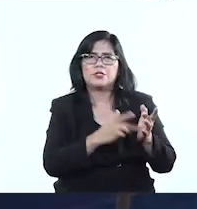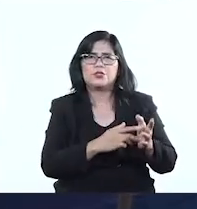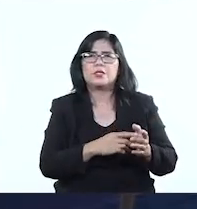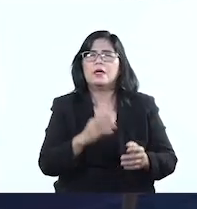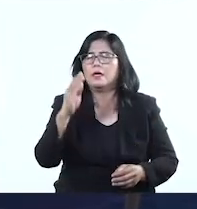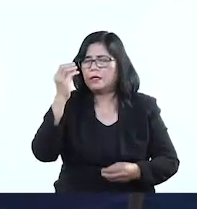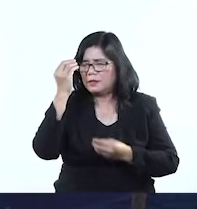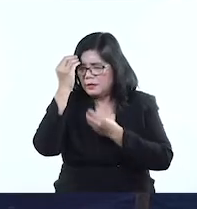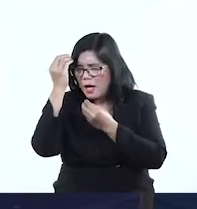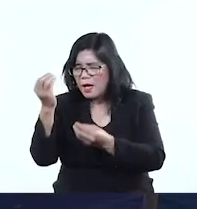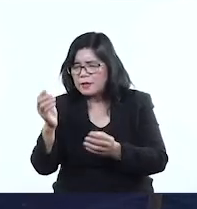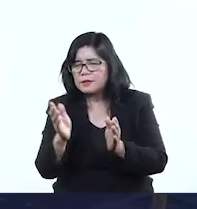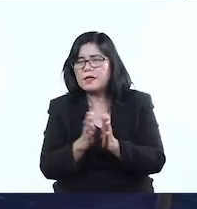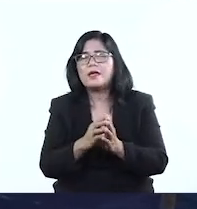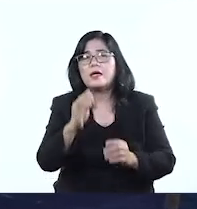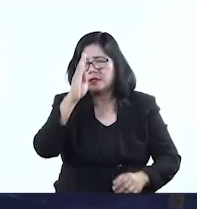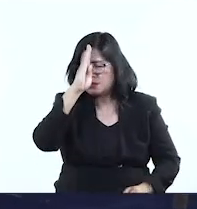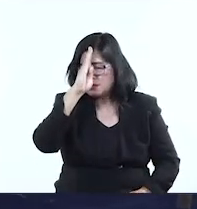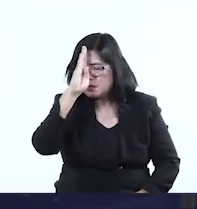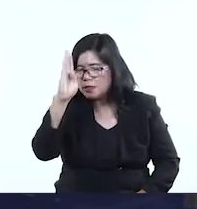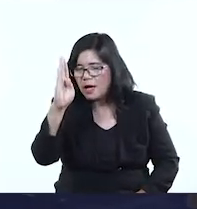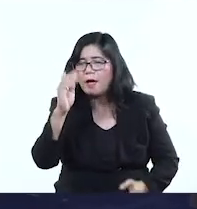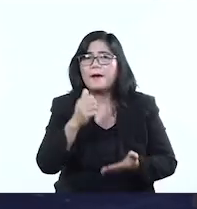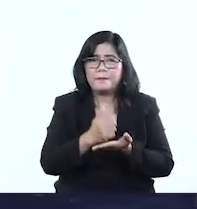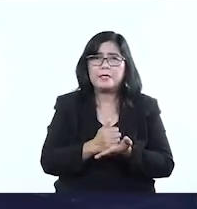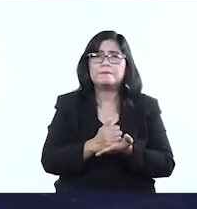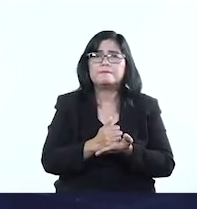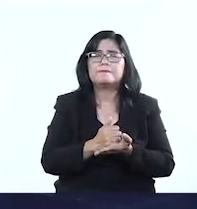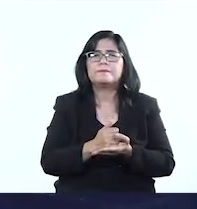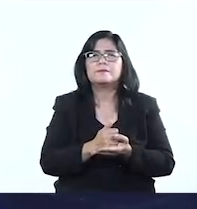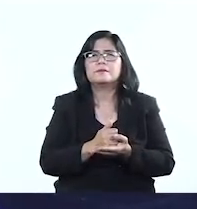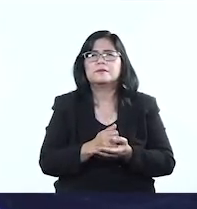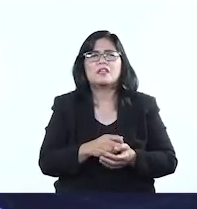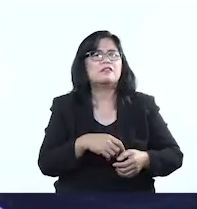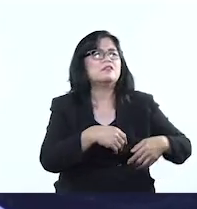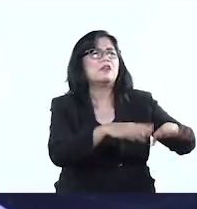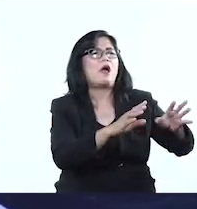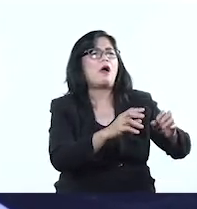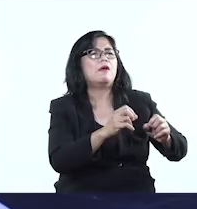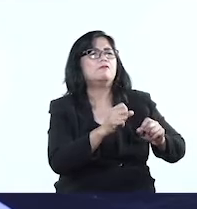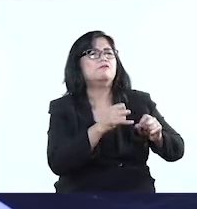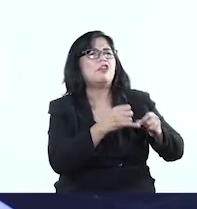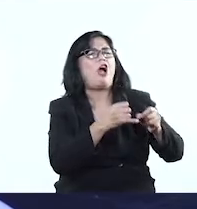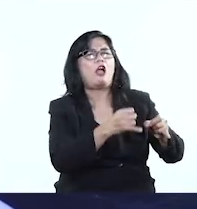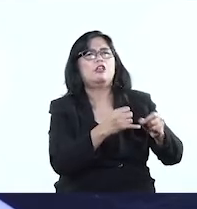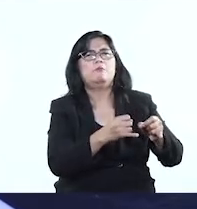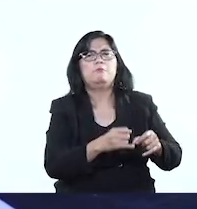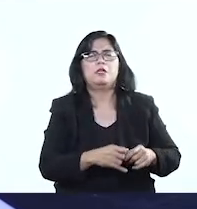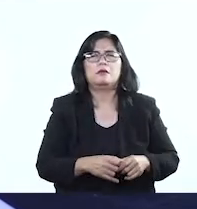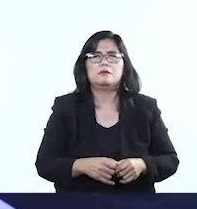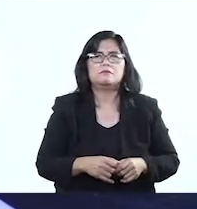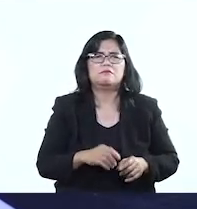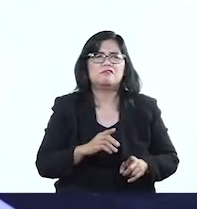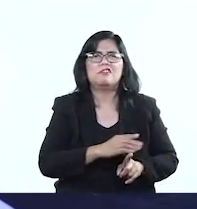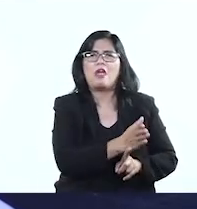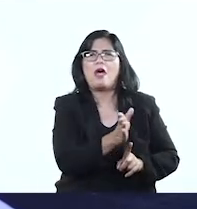setia karena selama kita taat dan setia kita bisa jadi fitnah kita bisa dihakimi kita bisa saya di kiamat